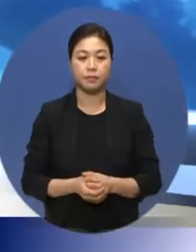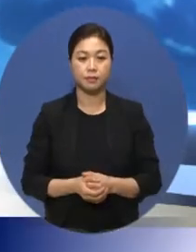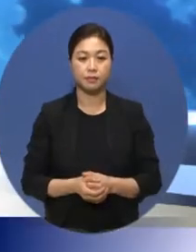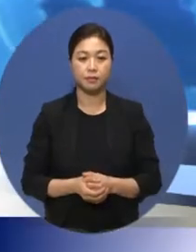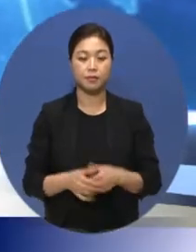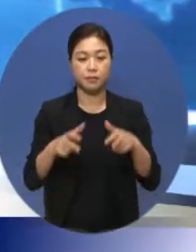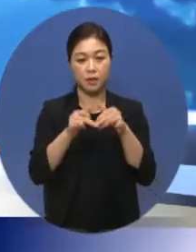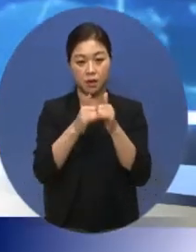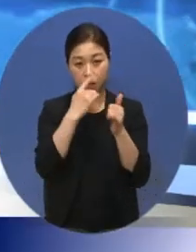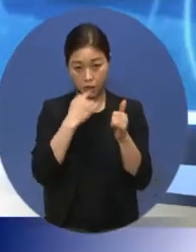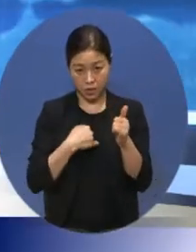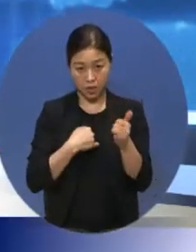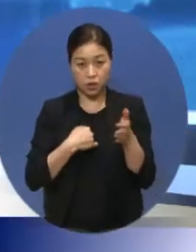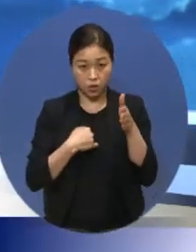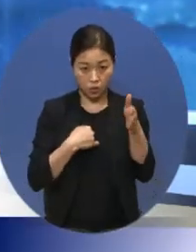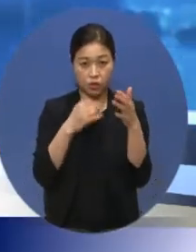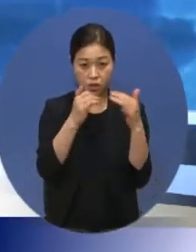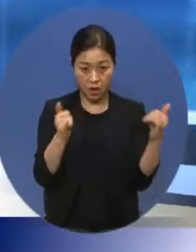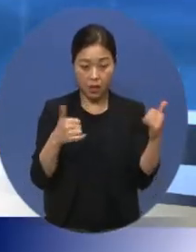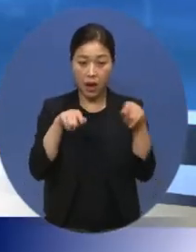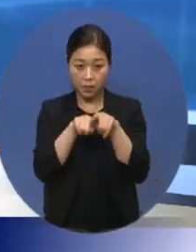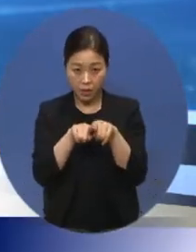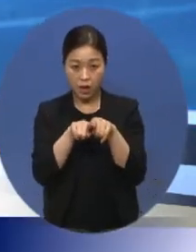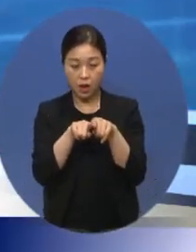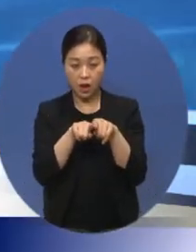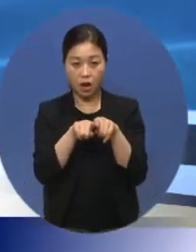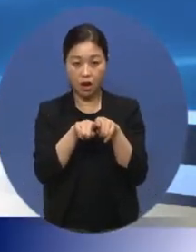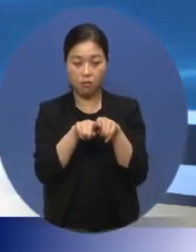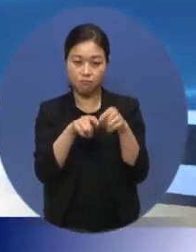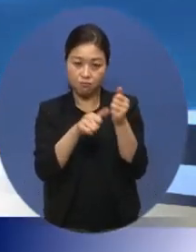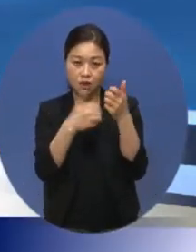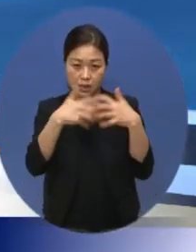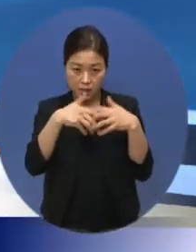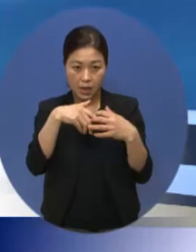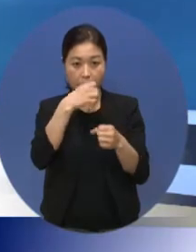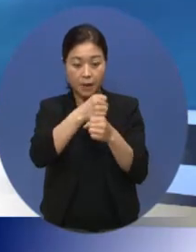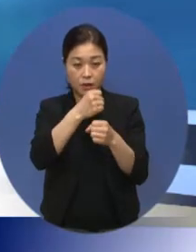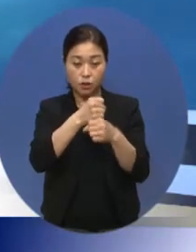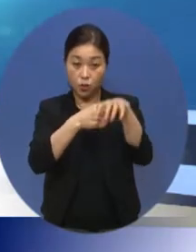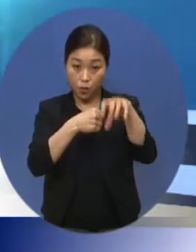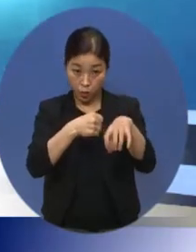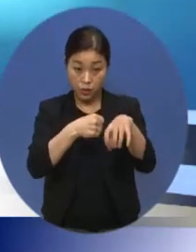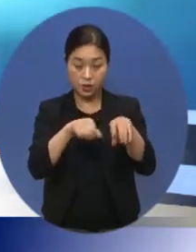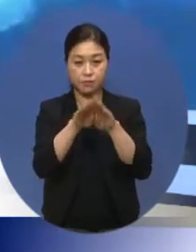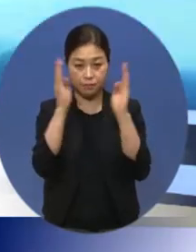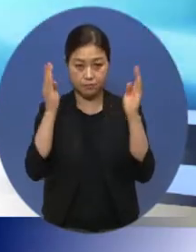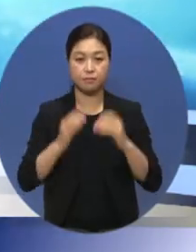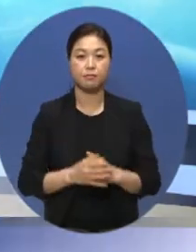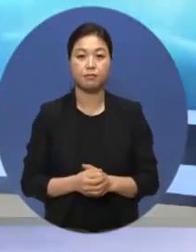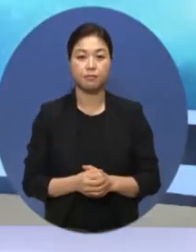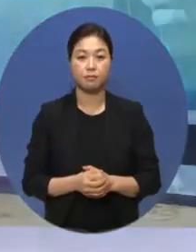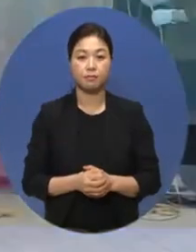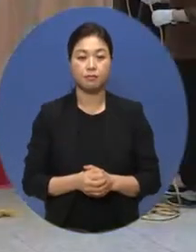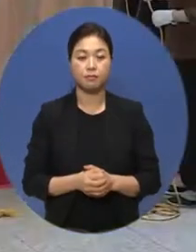장애인 당사자와 전문가가 함께 보조기기를 개발하는 공간이 첫 선을 보였습니다.